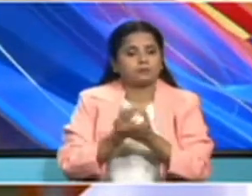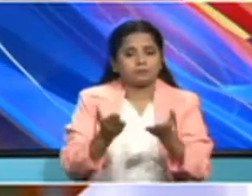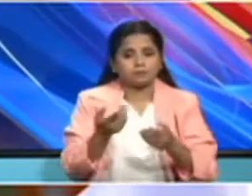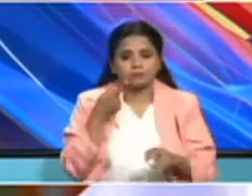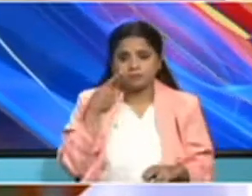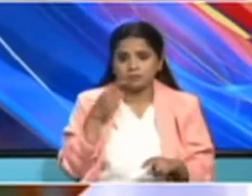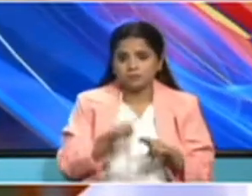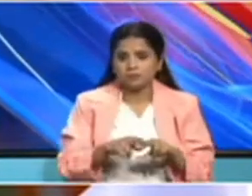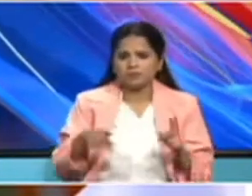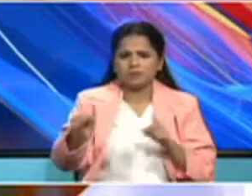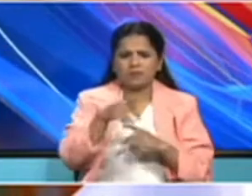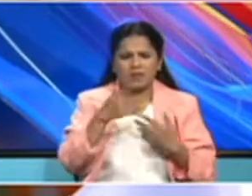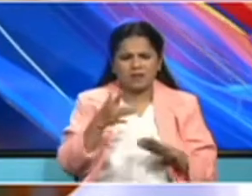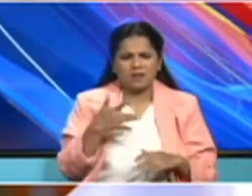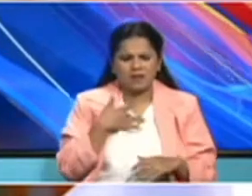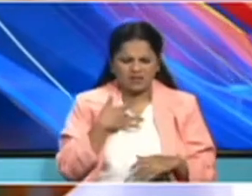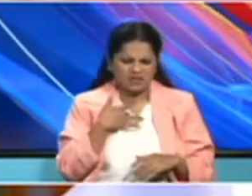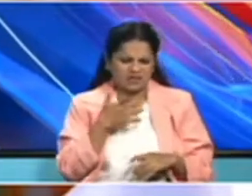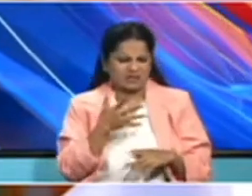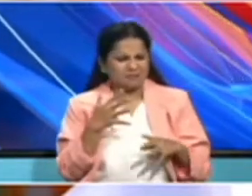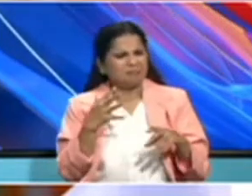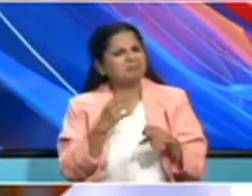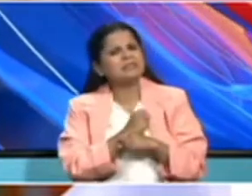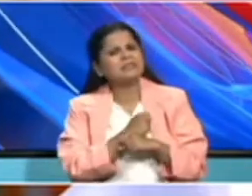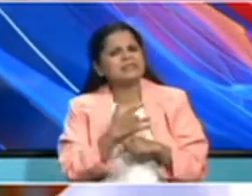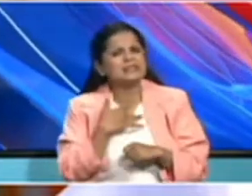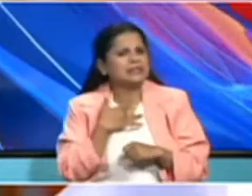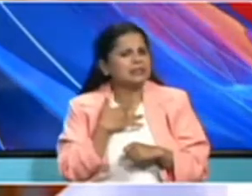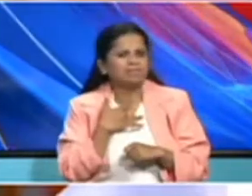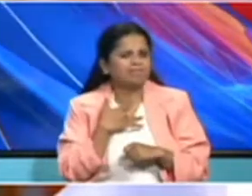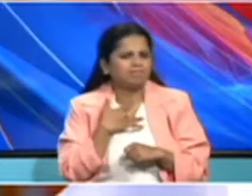अगर आपको कहीं कमी महसूस हो,